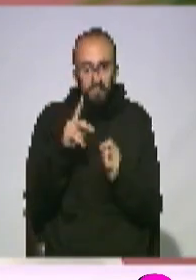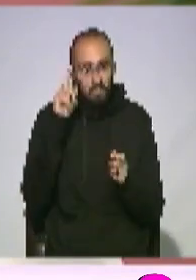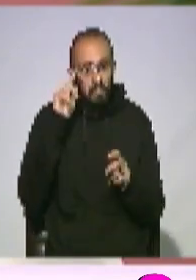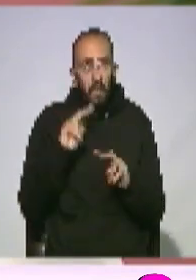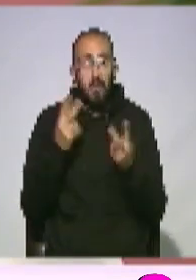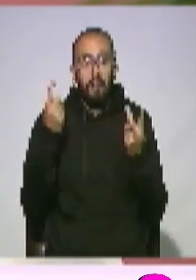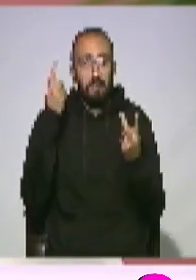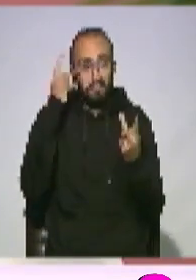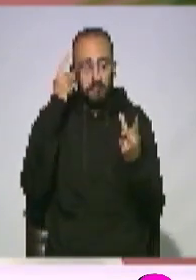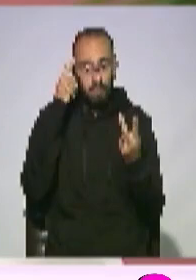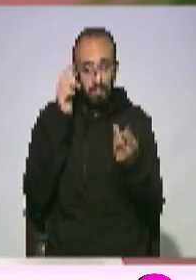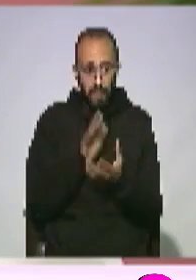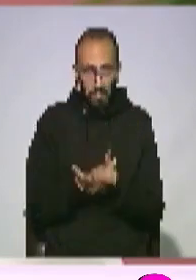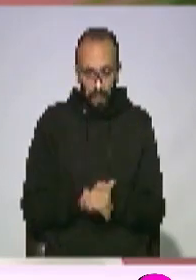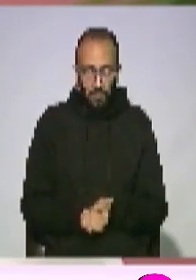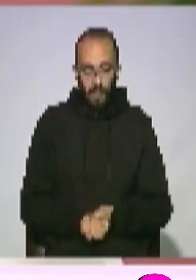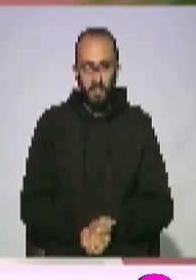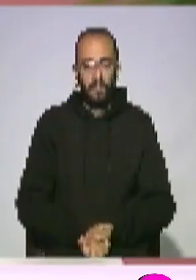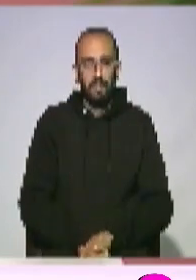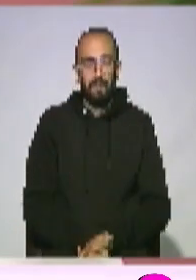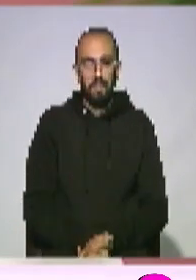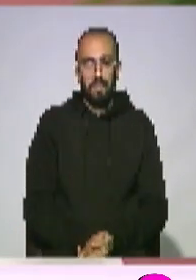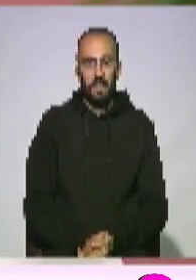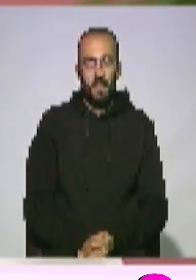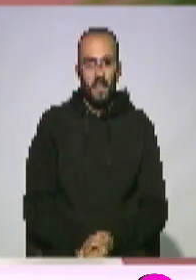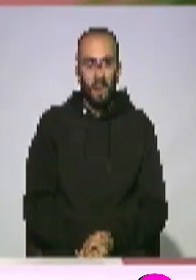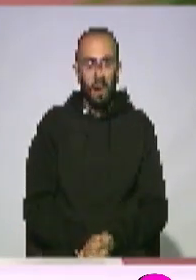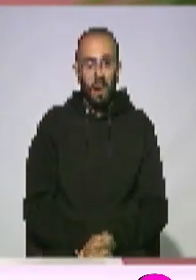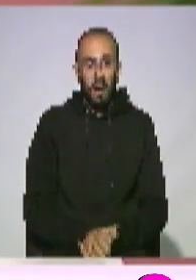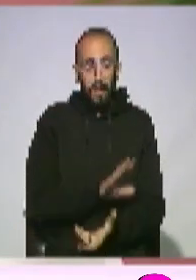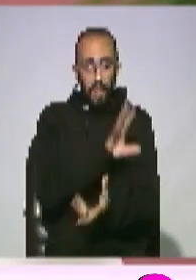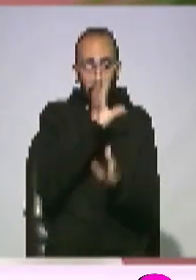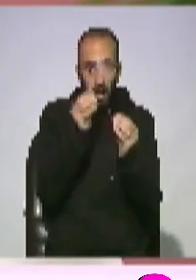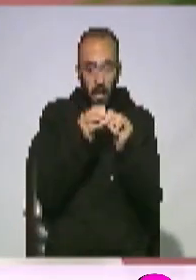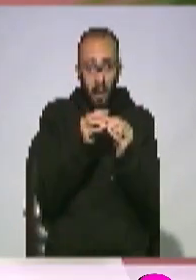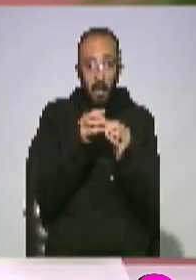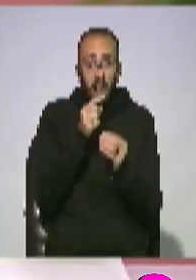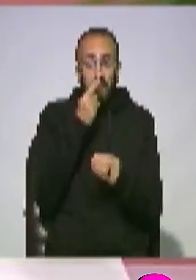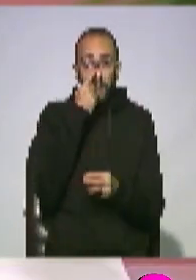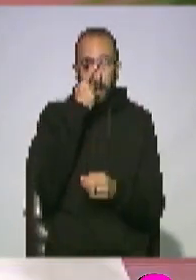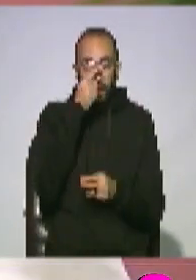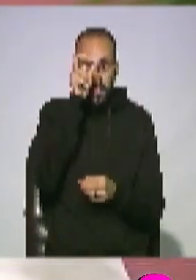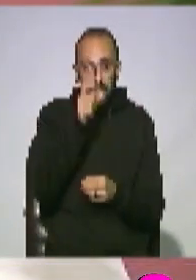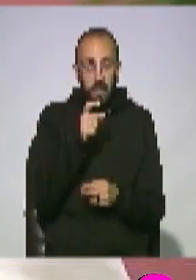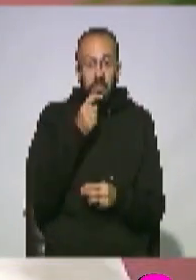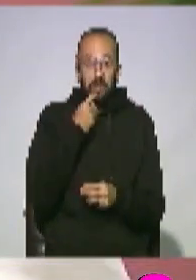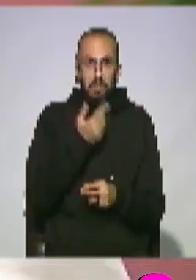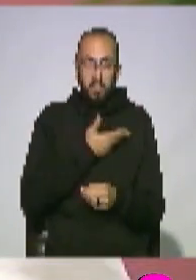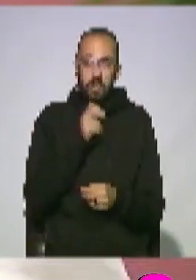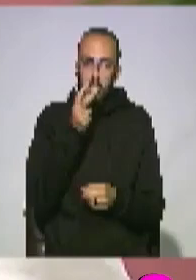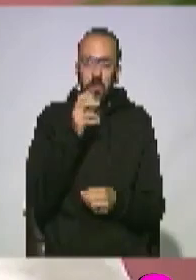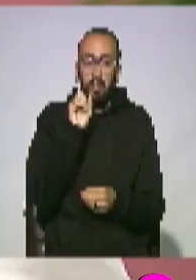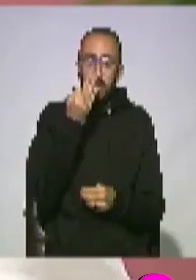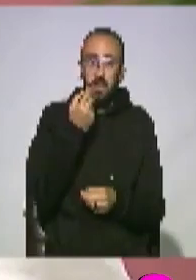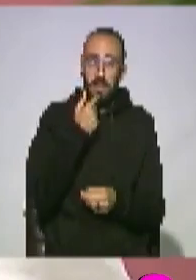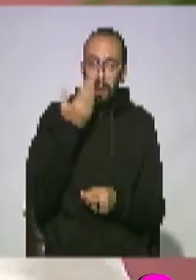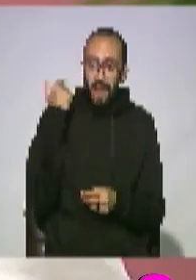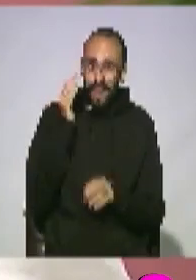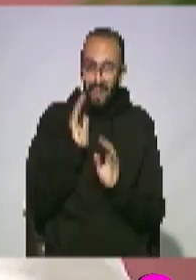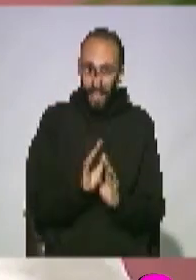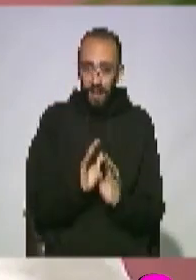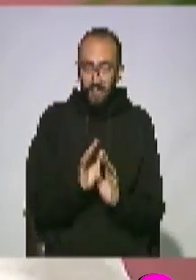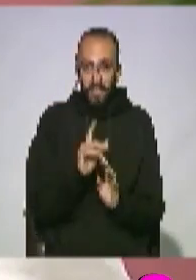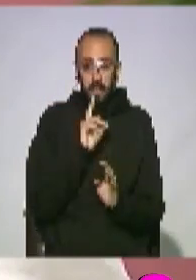الأطعمة المهرمنة أو المعالجة، فكل ده أدى بينا إن المراهق بدل ما كان بيبقى 12 و13 سنة زي ما كانوا زمان بيبقى